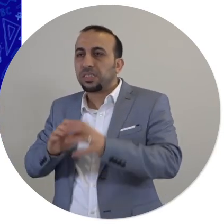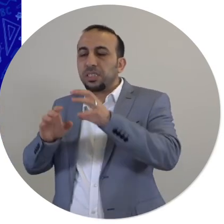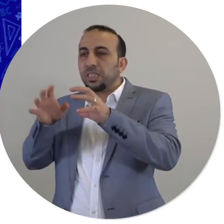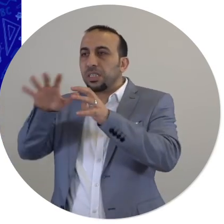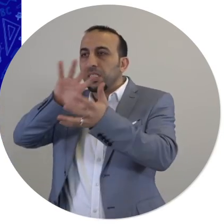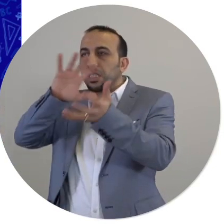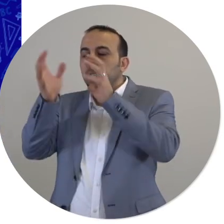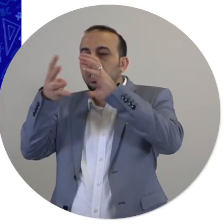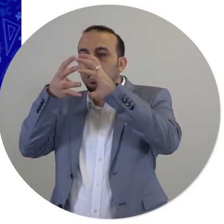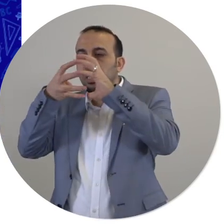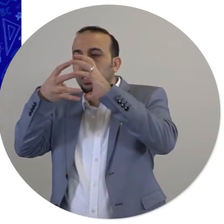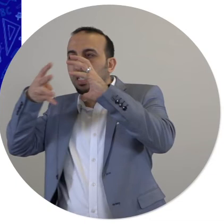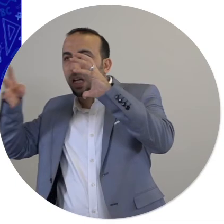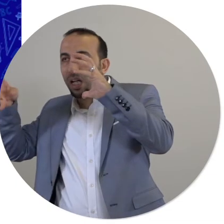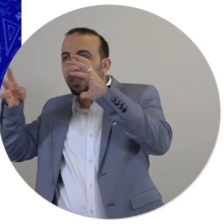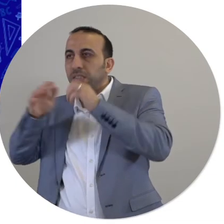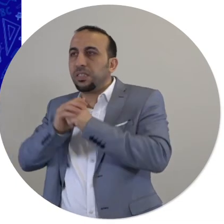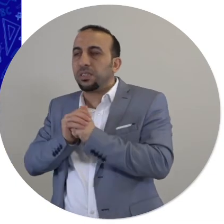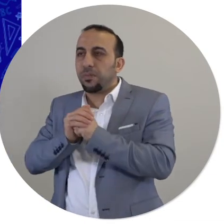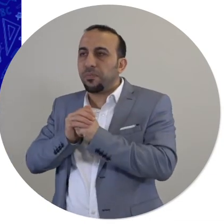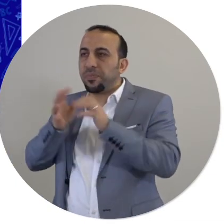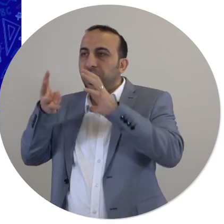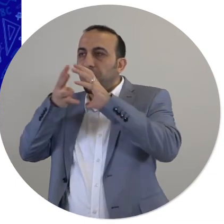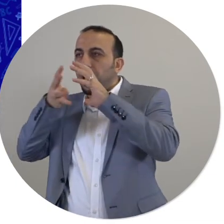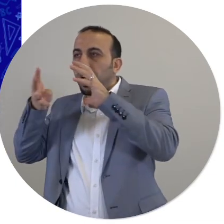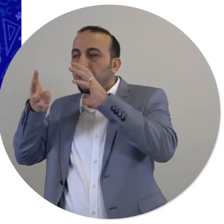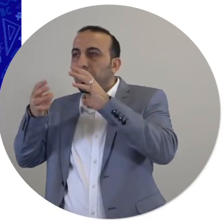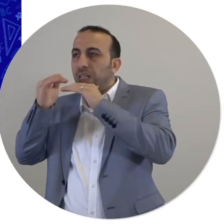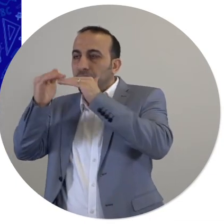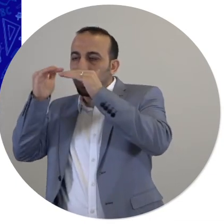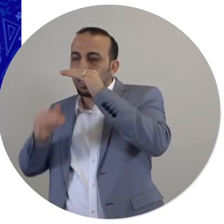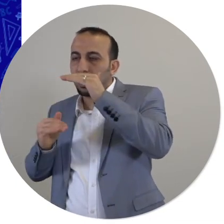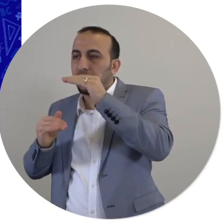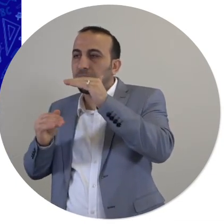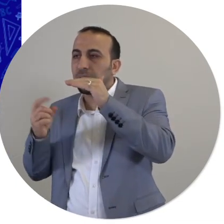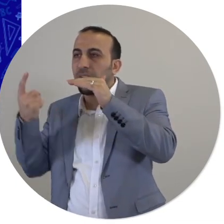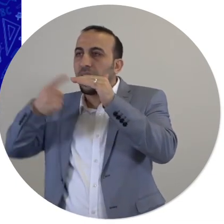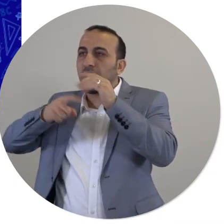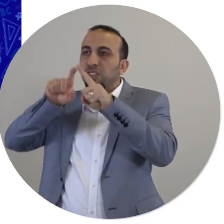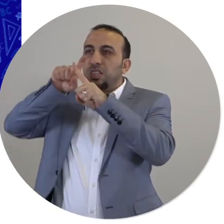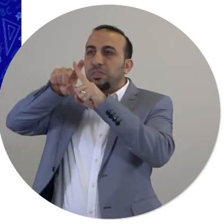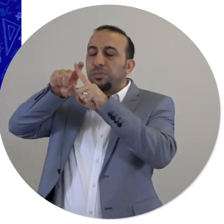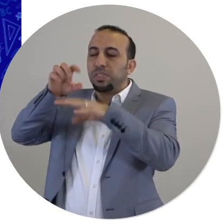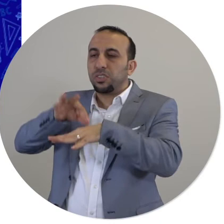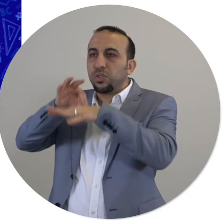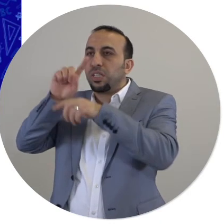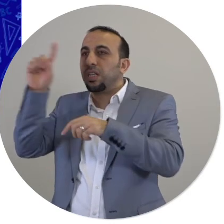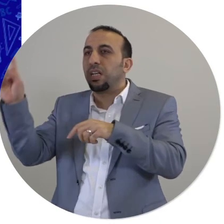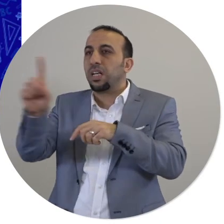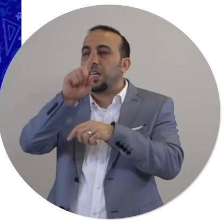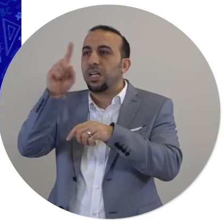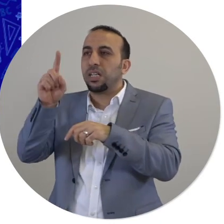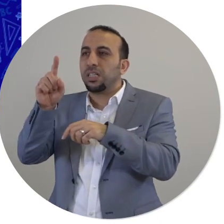سكان العالم يعيشون بين دائرتي عرض 0 إلى 20 شمالا وجنوبا، و 50% من سكان